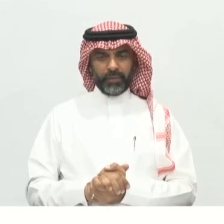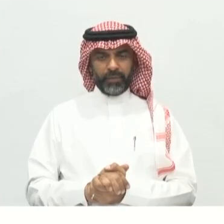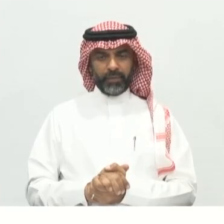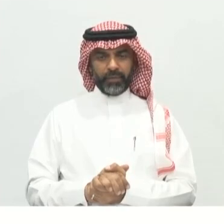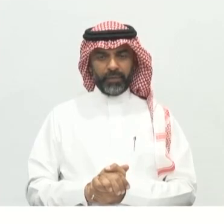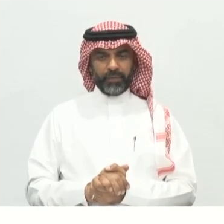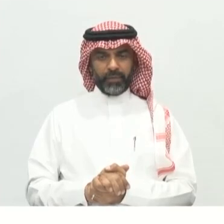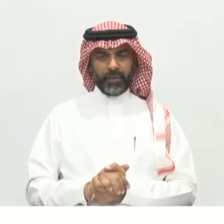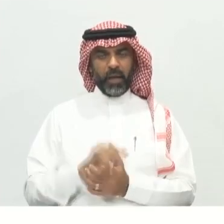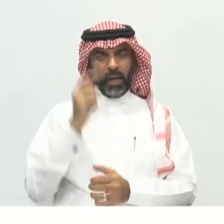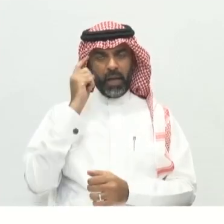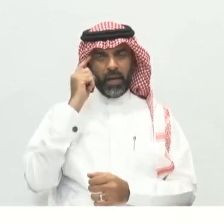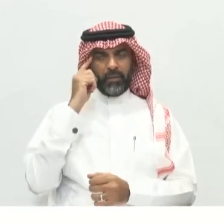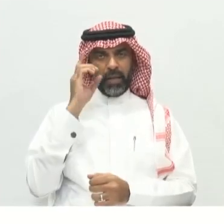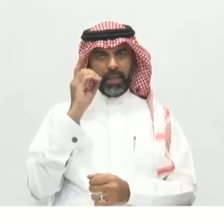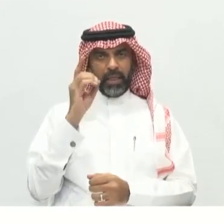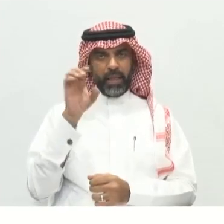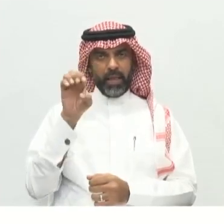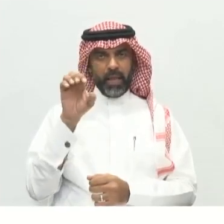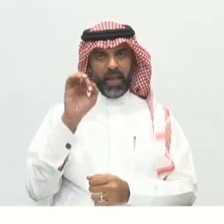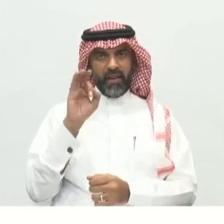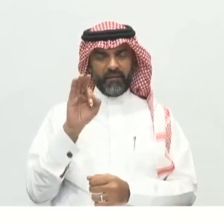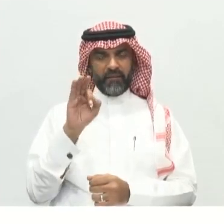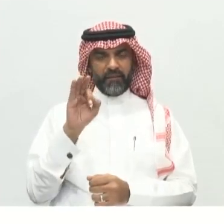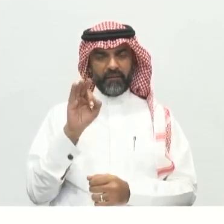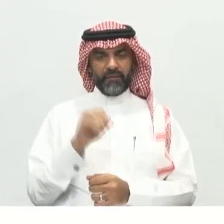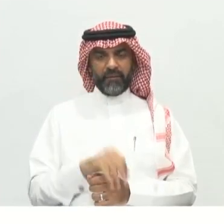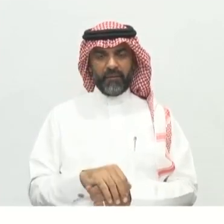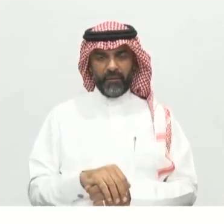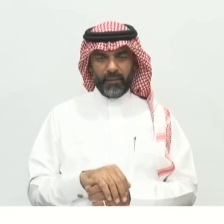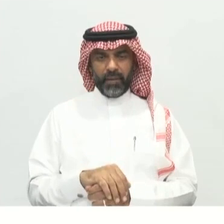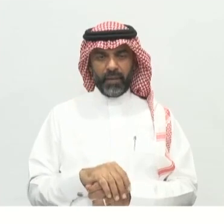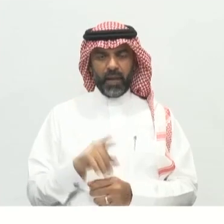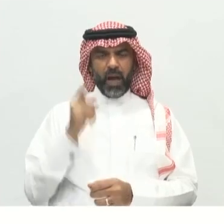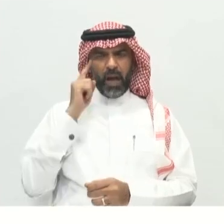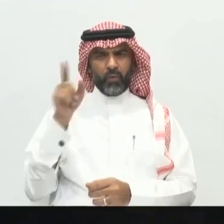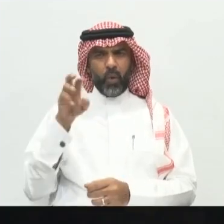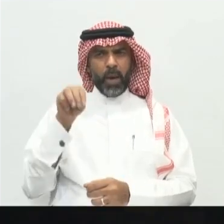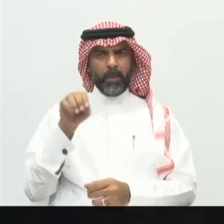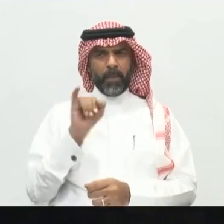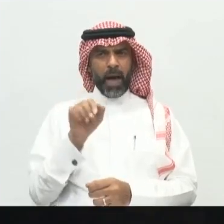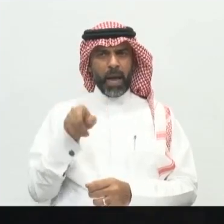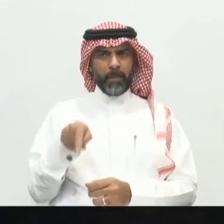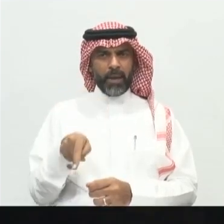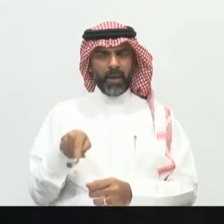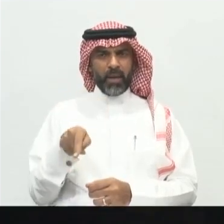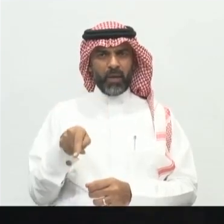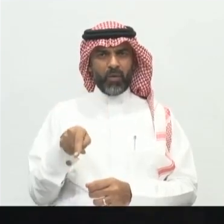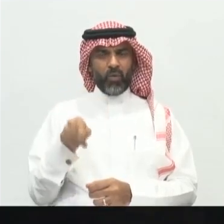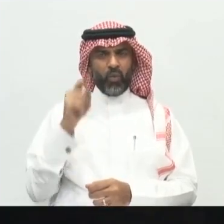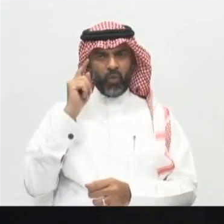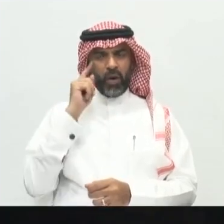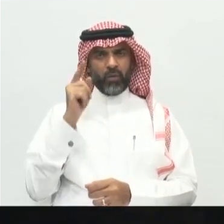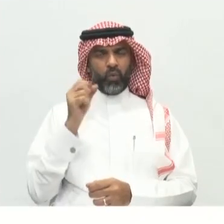صحيحا عرفنا متغير او داله الا اي بي سولفر هذه الداله كما هي داله الخوارزميه القوه